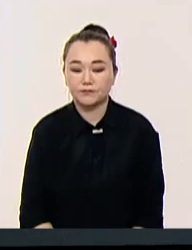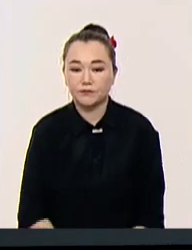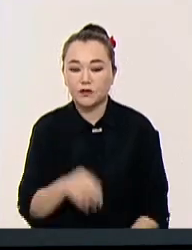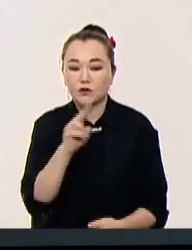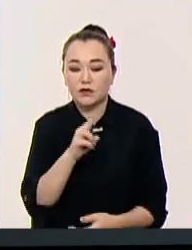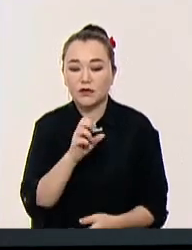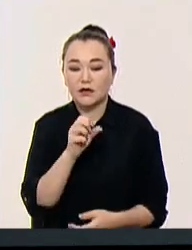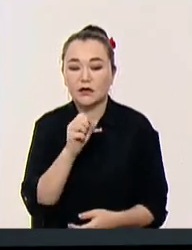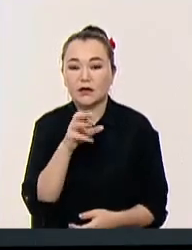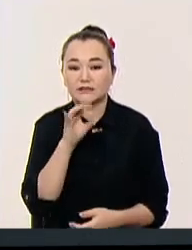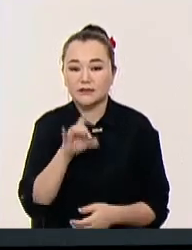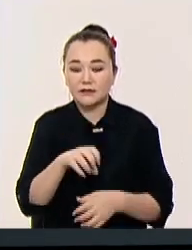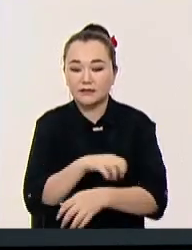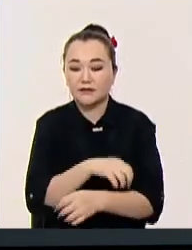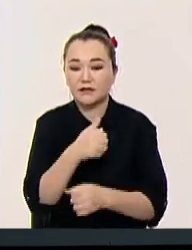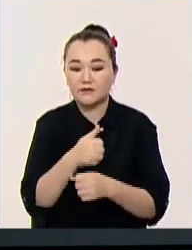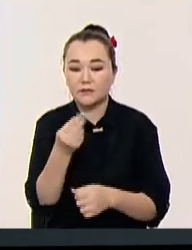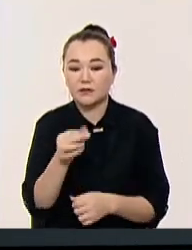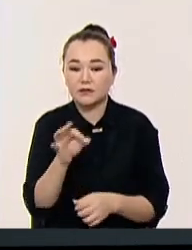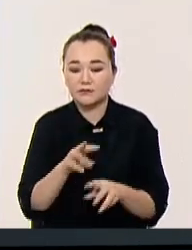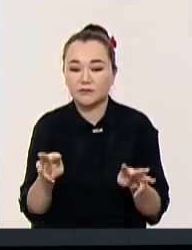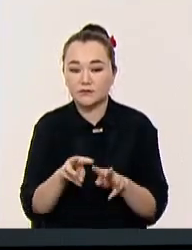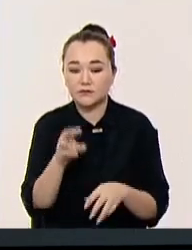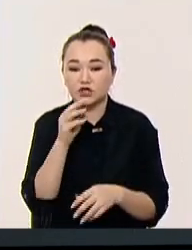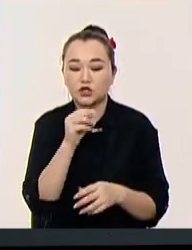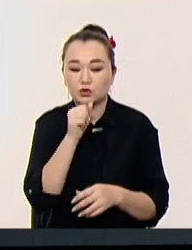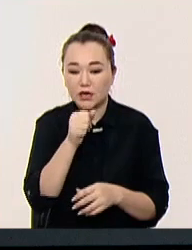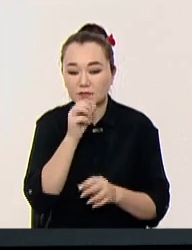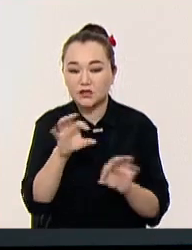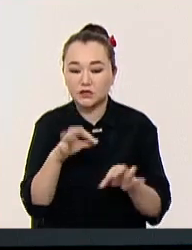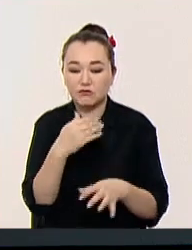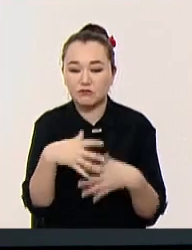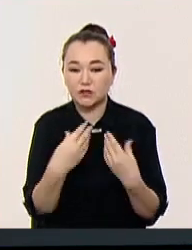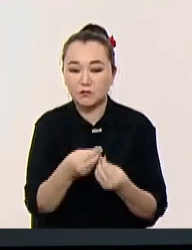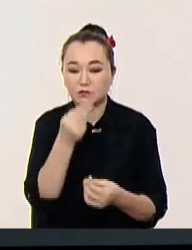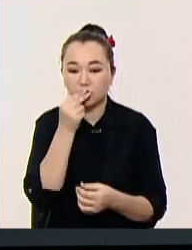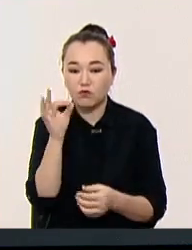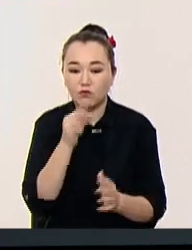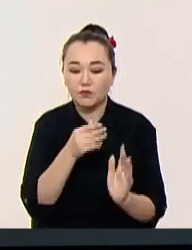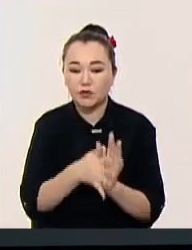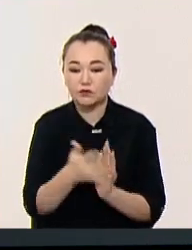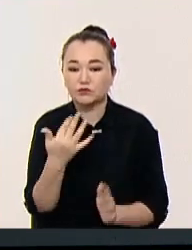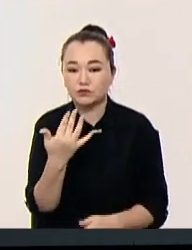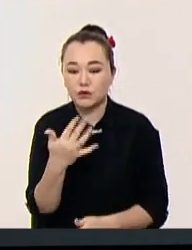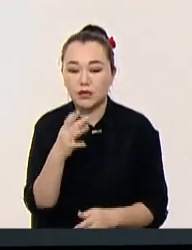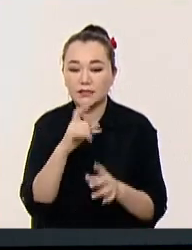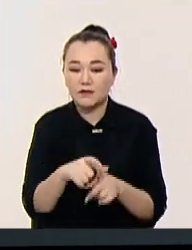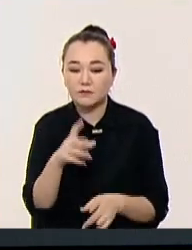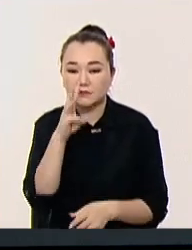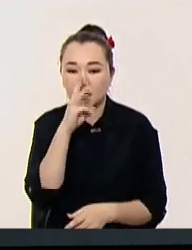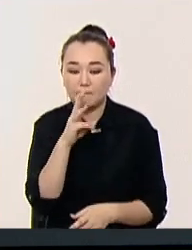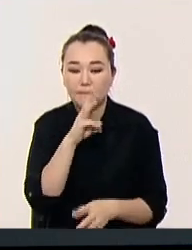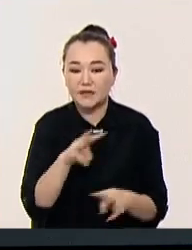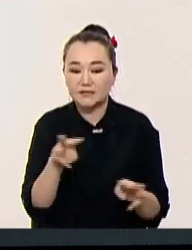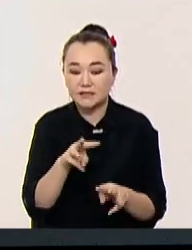в clorexinata глава Министерства Финансов рассказал журналистам сколько его семья тратит на продукты питания к слову заработная